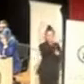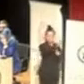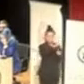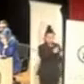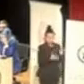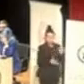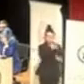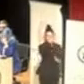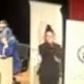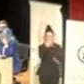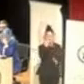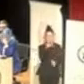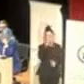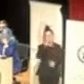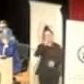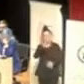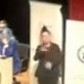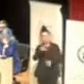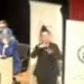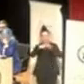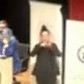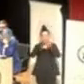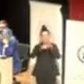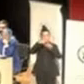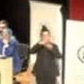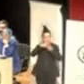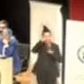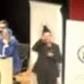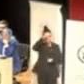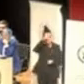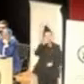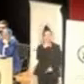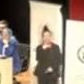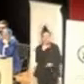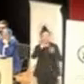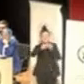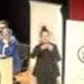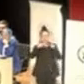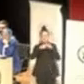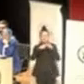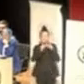2023 AYT Türk Dili ve Edebiyatı Sosyal Bilimler 1 testi.